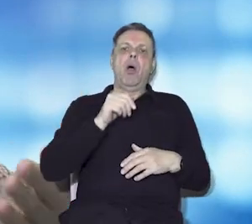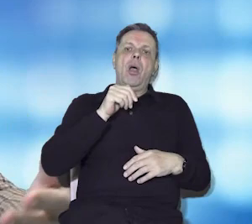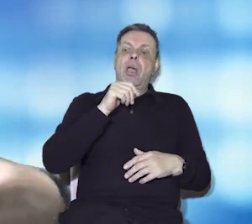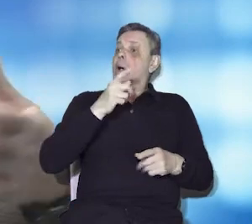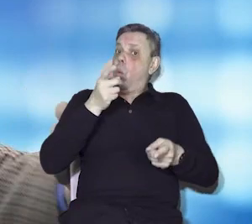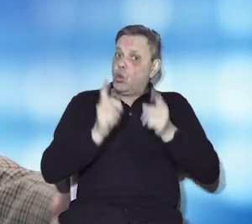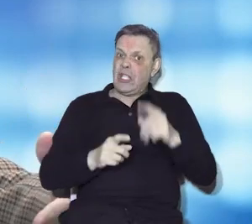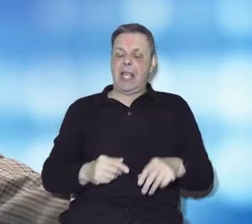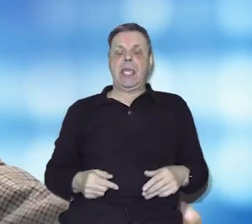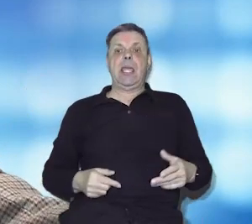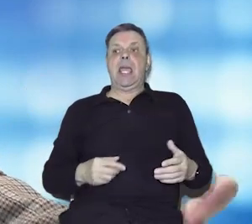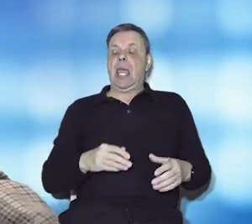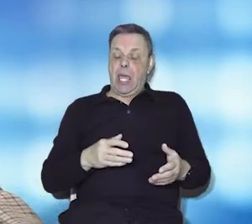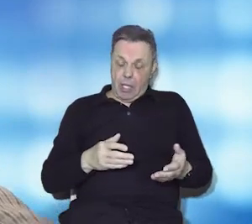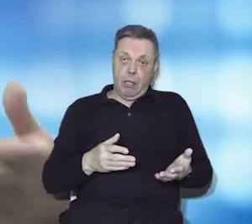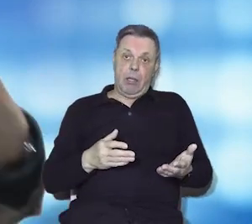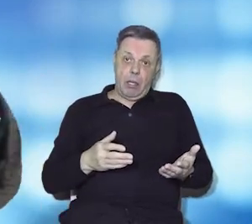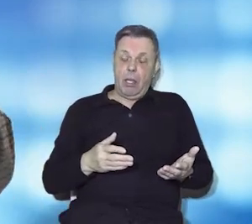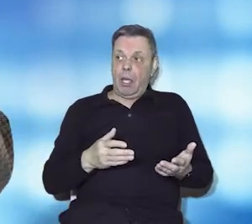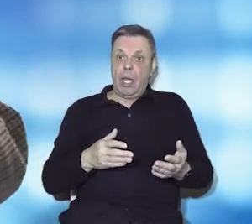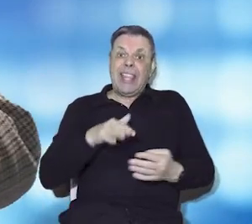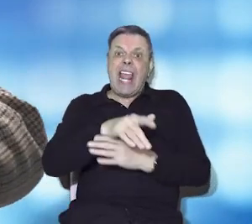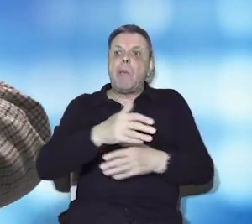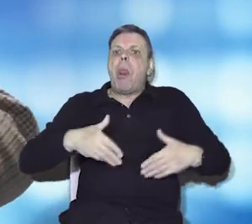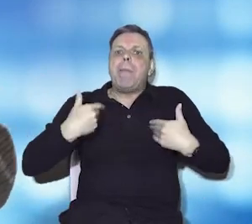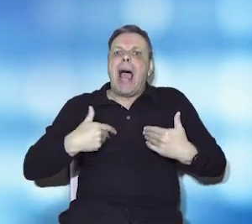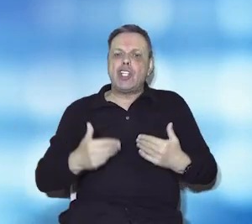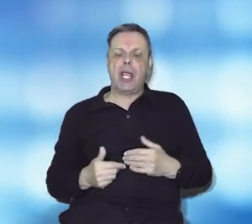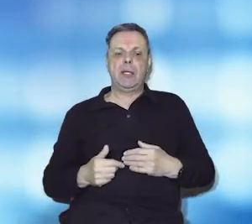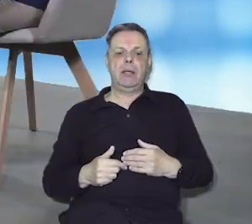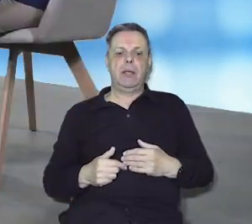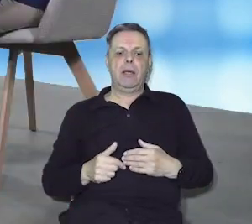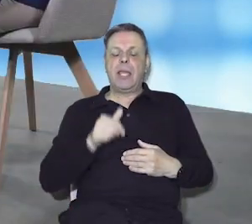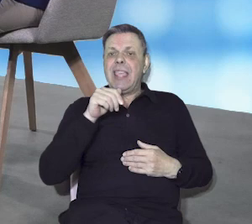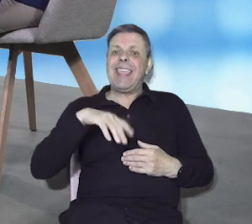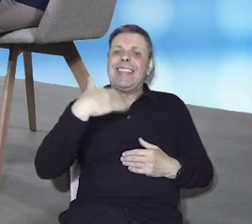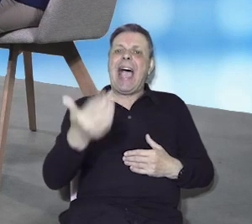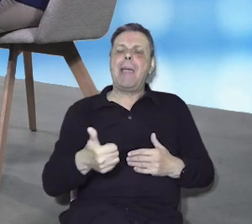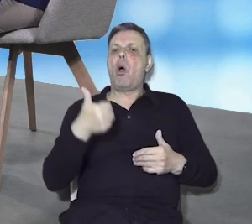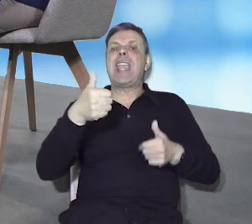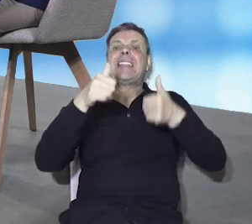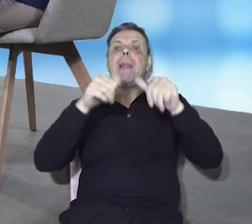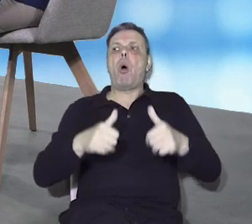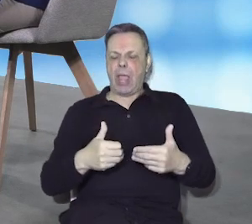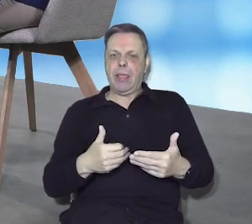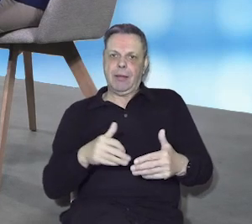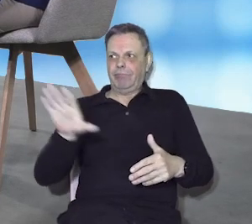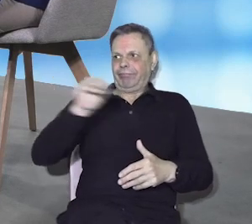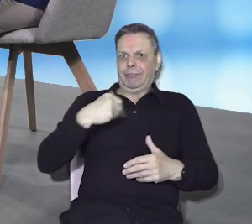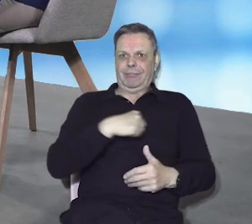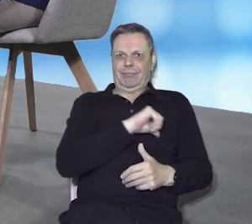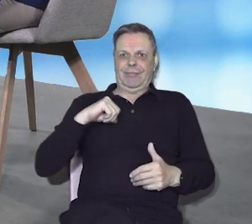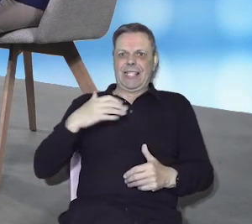učitelji, nastavnici djelujemo na ove mlađe i pa dajemo jedan model po sebi. Koji puta je to